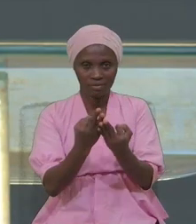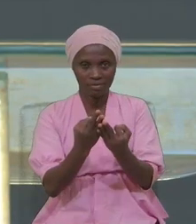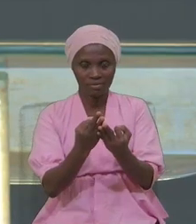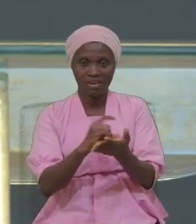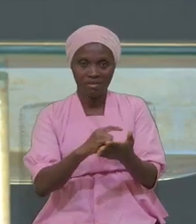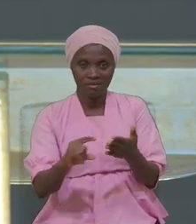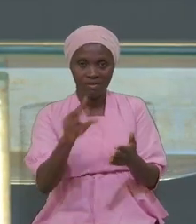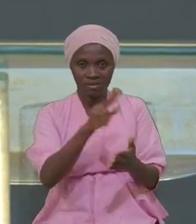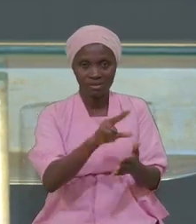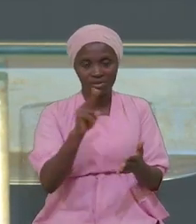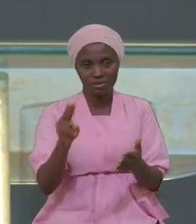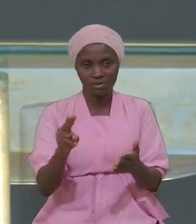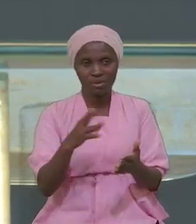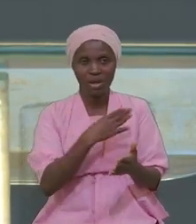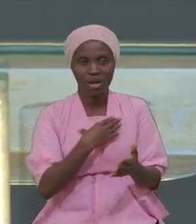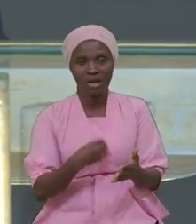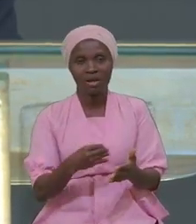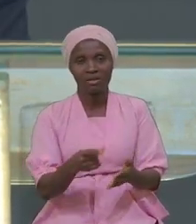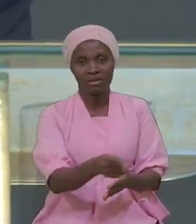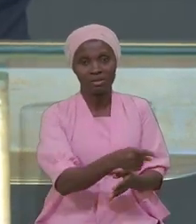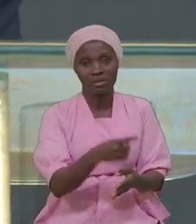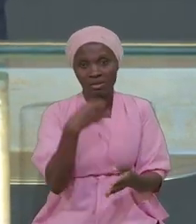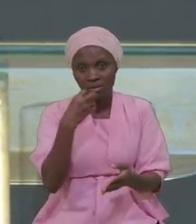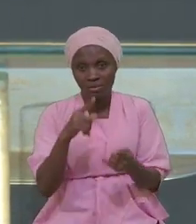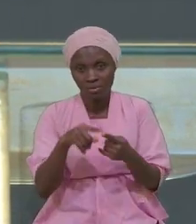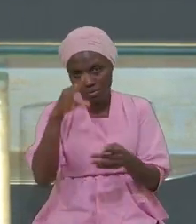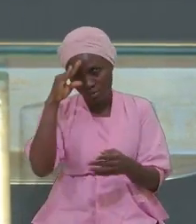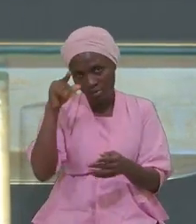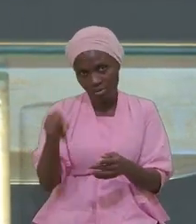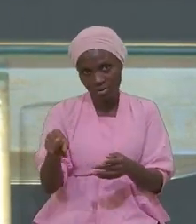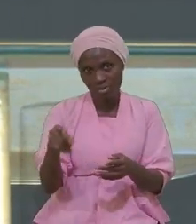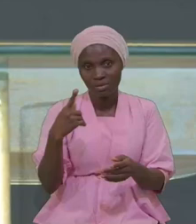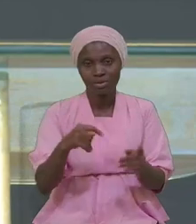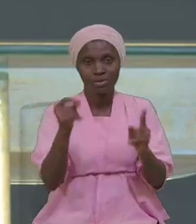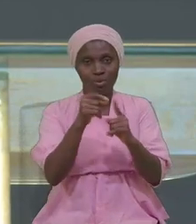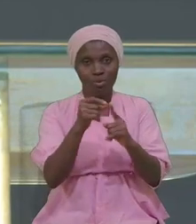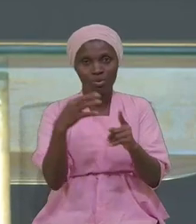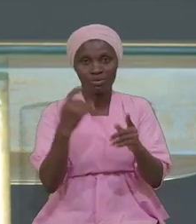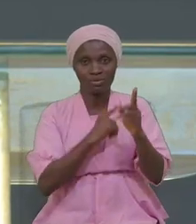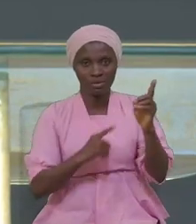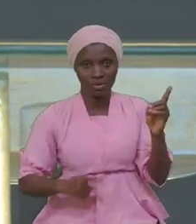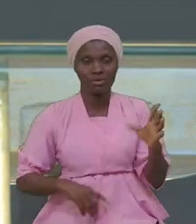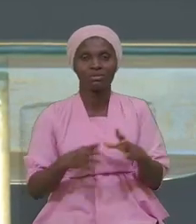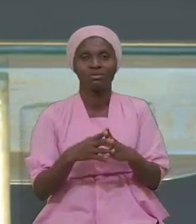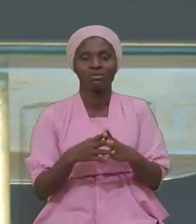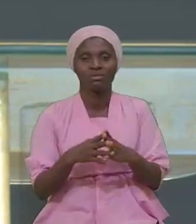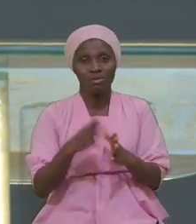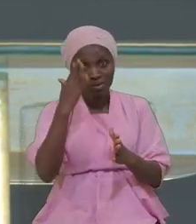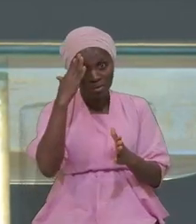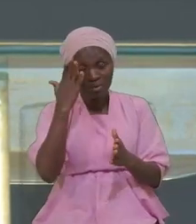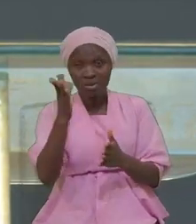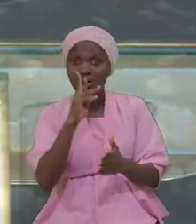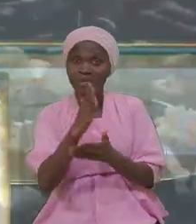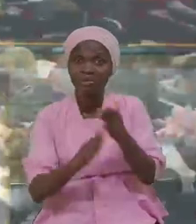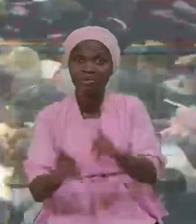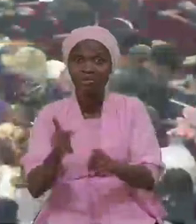ta famille. » 32. Et il lui annonçait la parole du Seigneur. Il y a des gens que